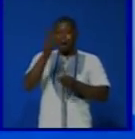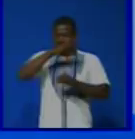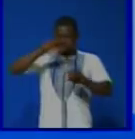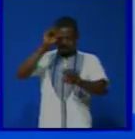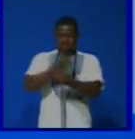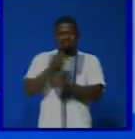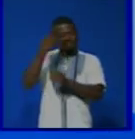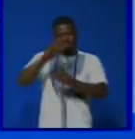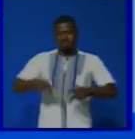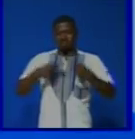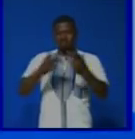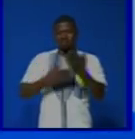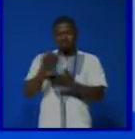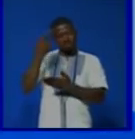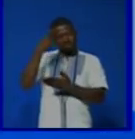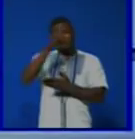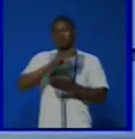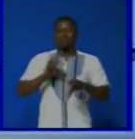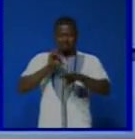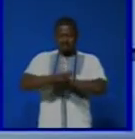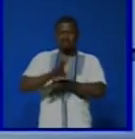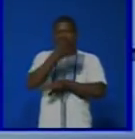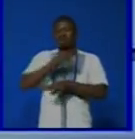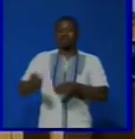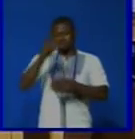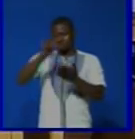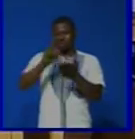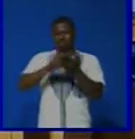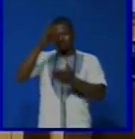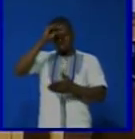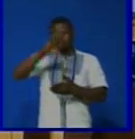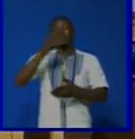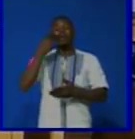par le Conseil des droits humains. Pawan Drogo, Jean Zongo, Oumar Zombré.